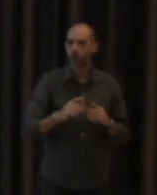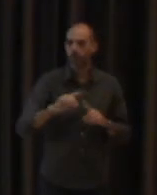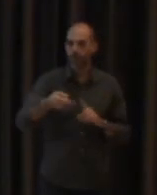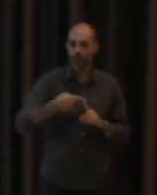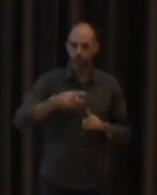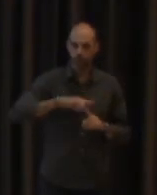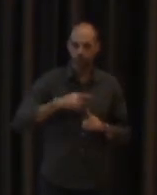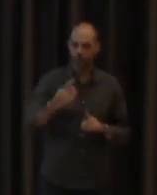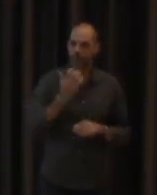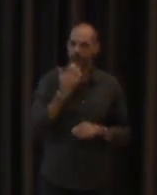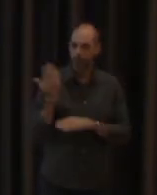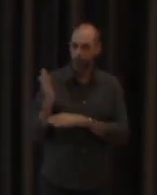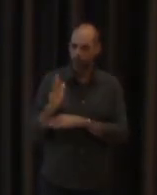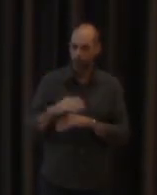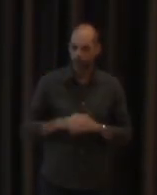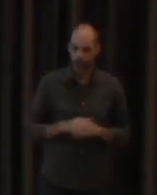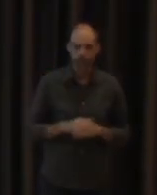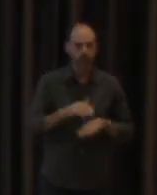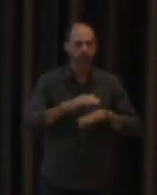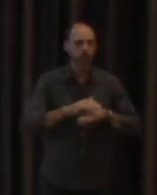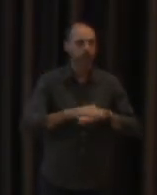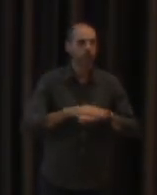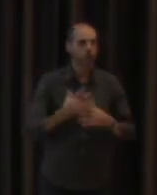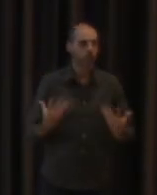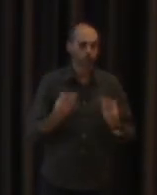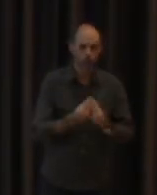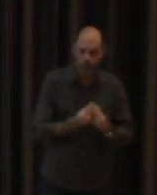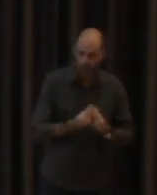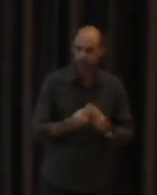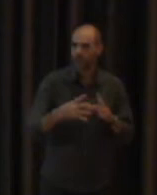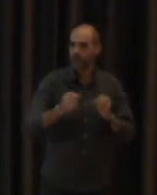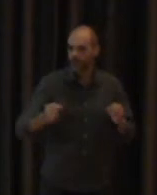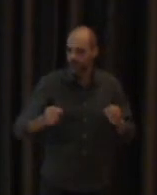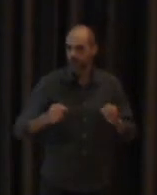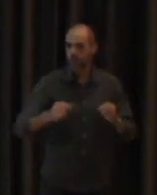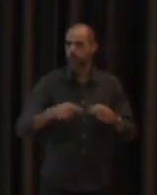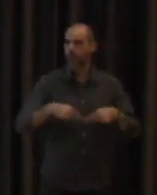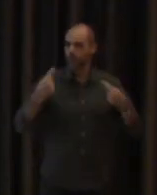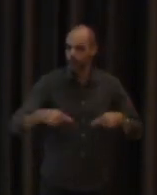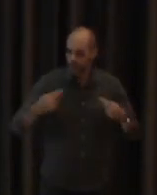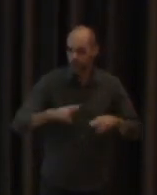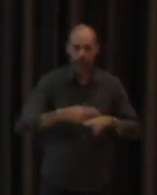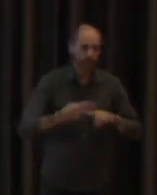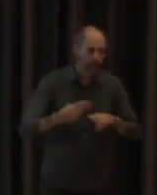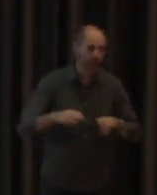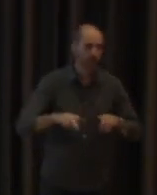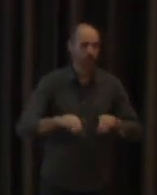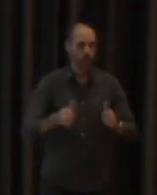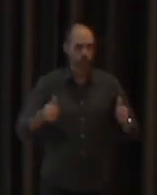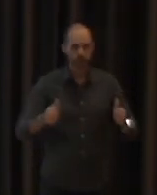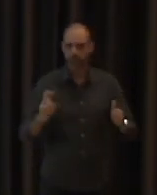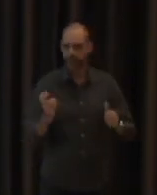teniu exemples en el primer grup, verbs com a dir-se, juntar-se, venir-se, barallar-se, casar-se, divorciar-se, enemistar-se,